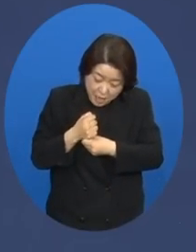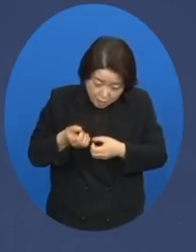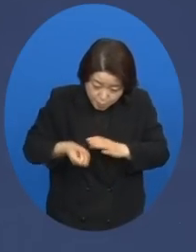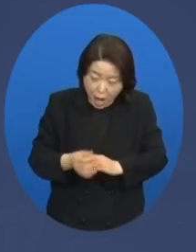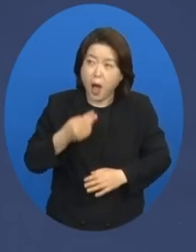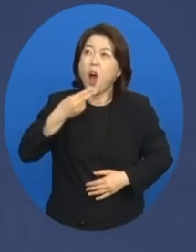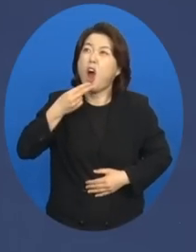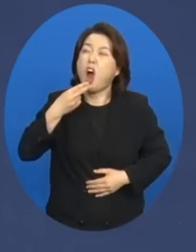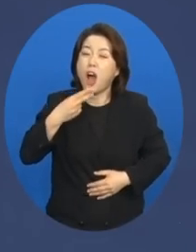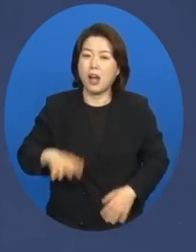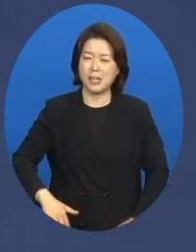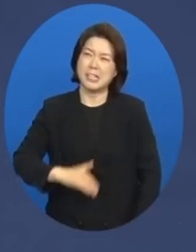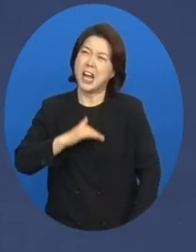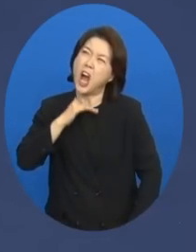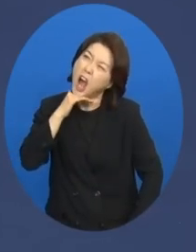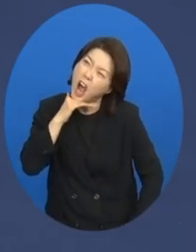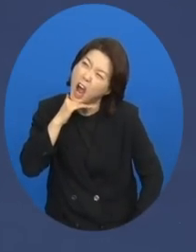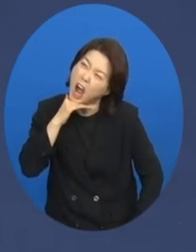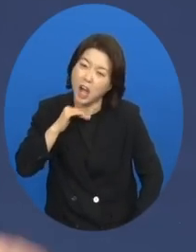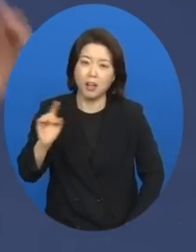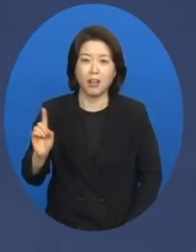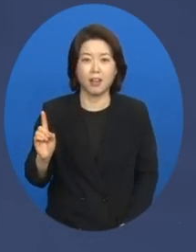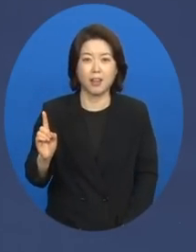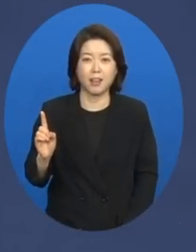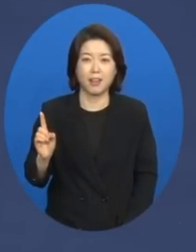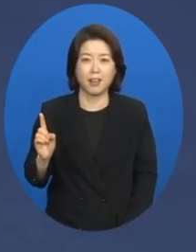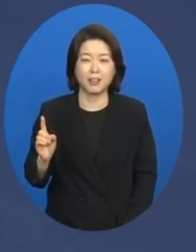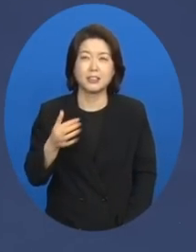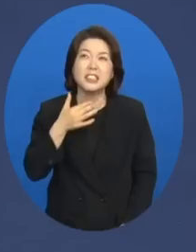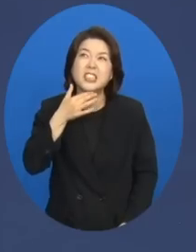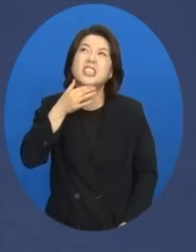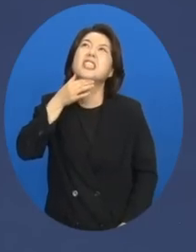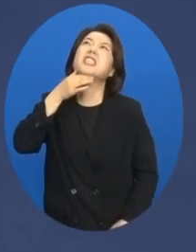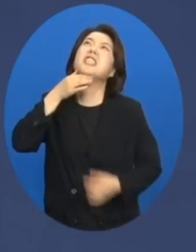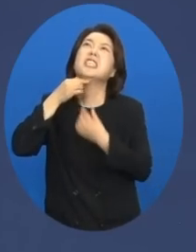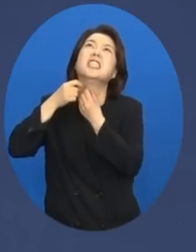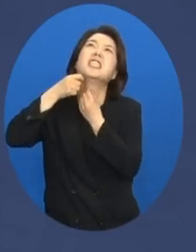아주 기다리다가